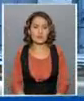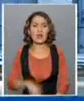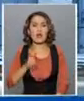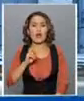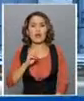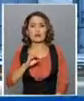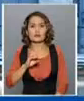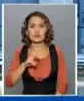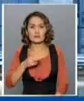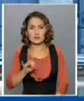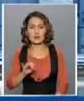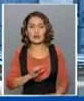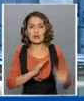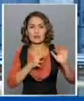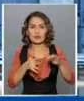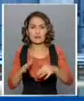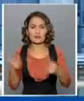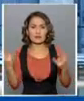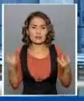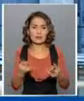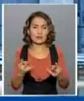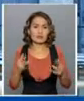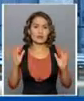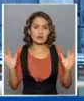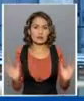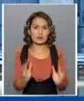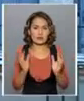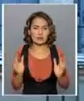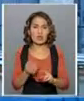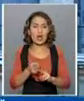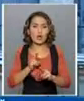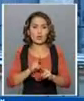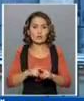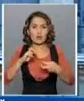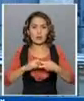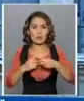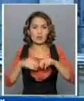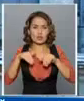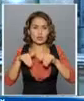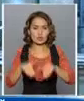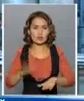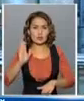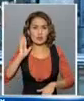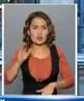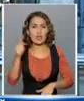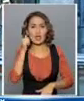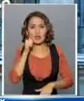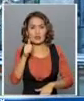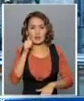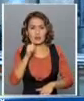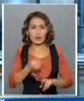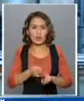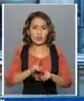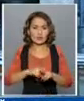дұрыс енді қазір скважина бұрғылайын деп отыр. Талай-талай скважина. Қазір қабаса тек қана разведка болып отыр. Ертең бұны бастап